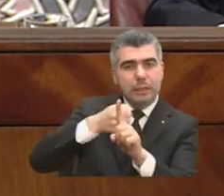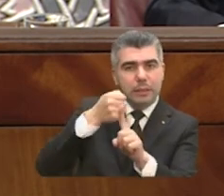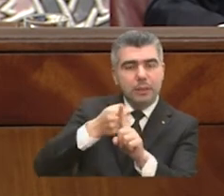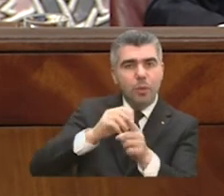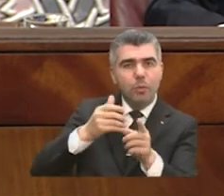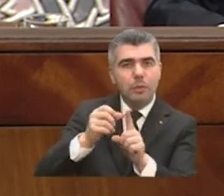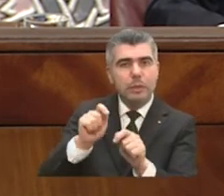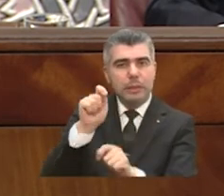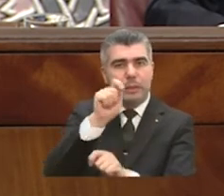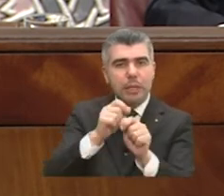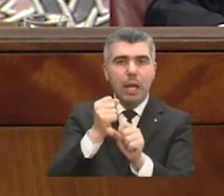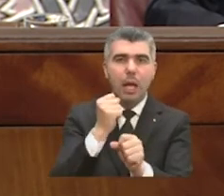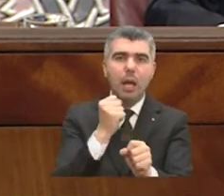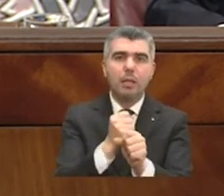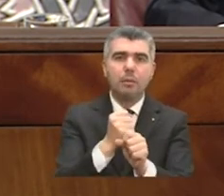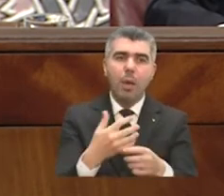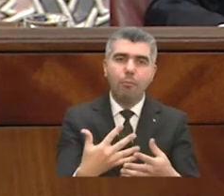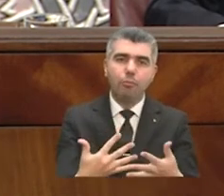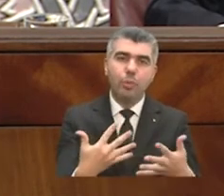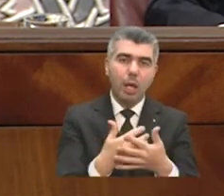ce cumul